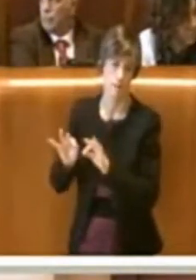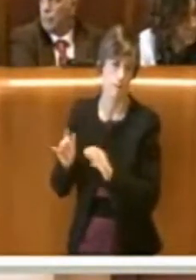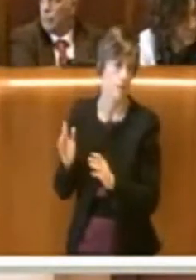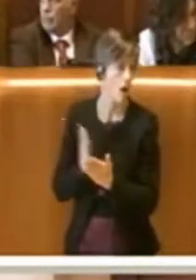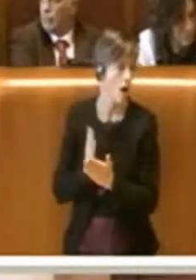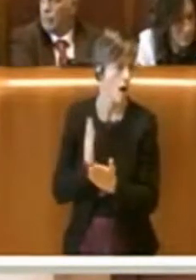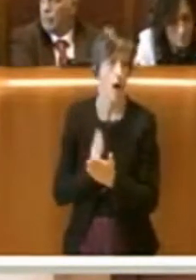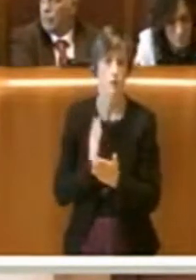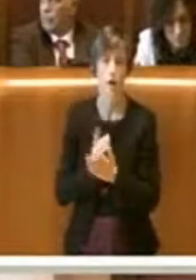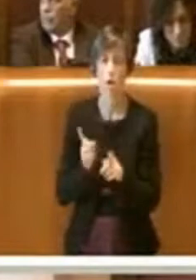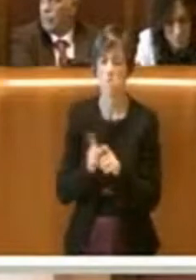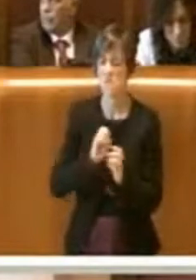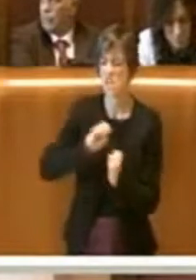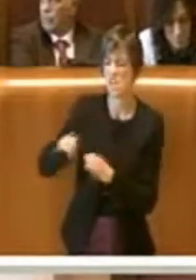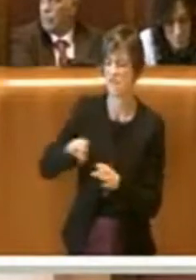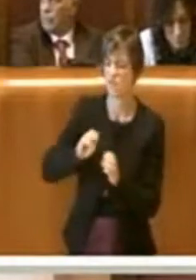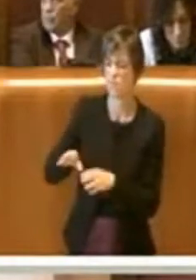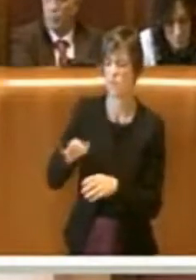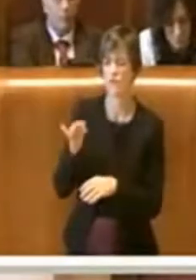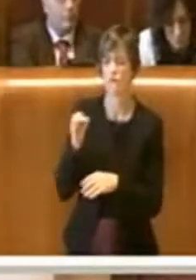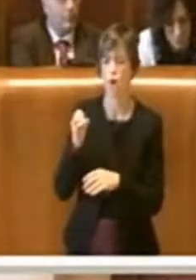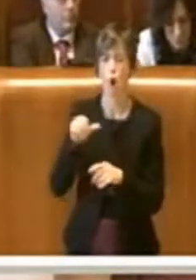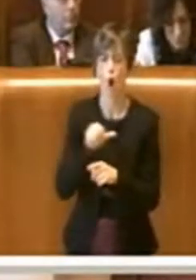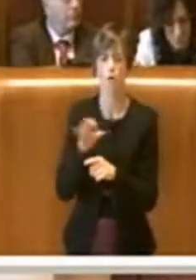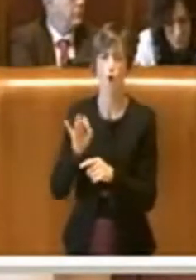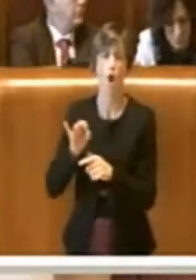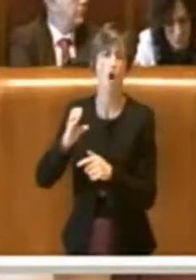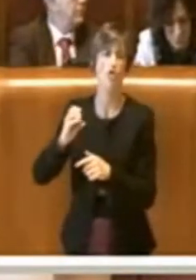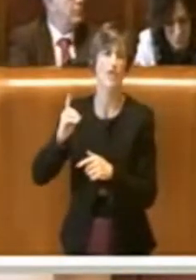FOS, CDR o quante altre cose